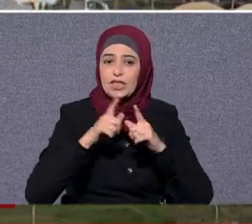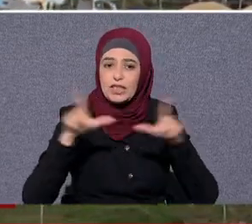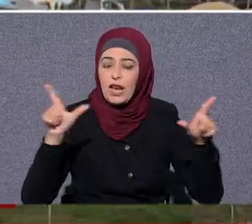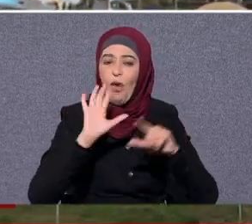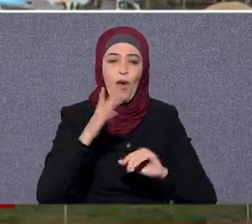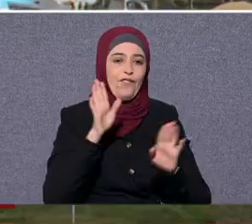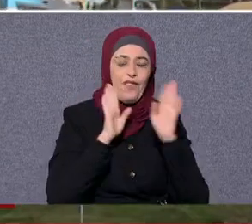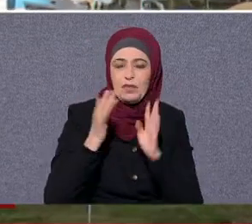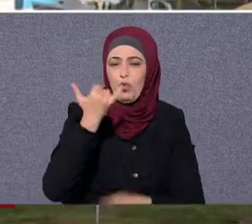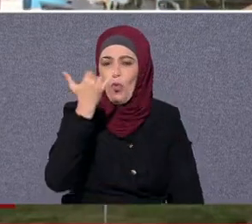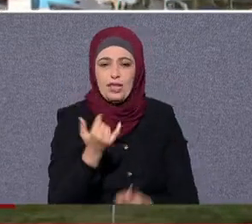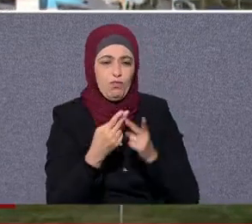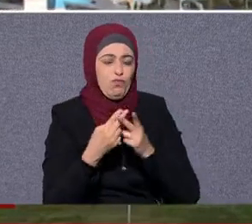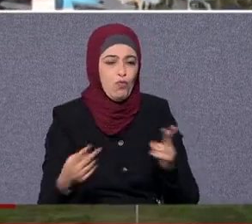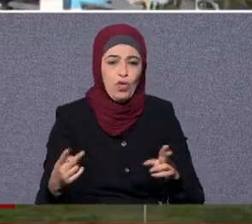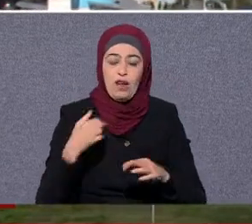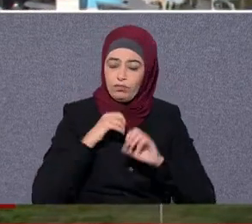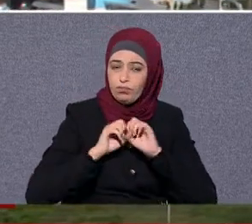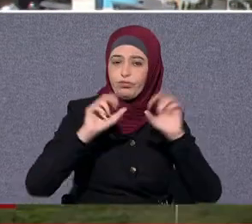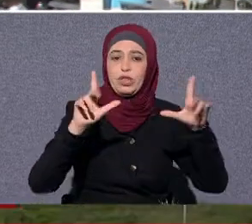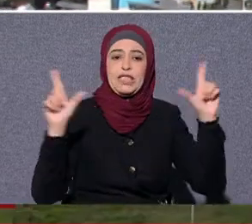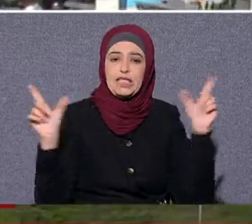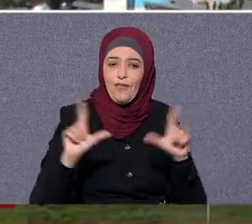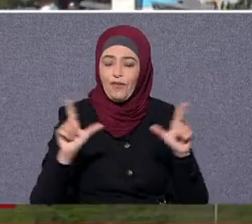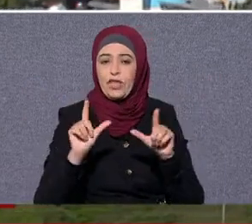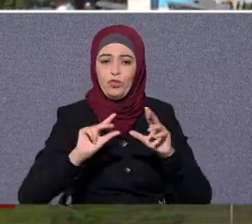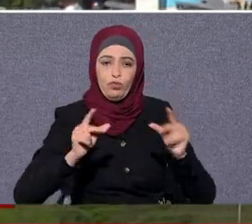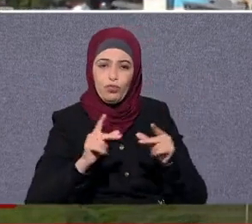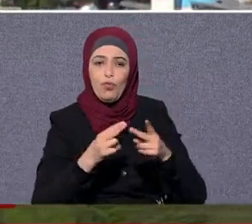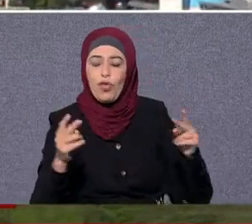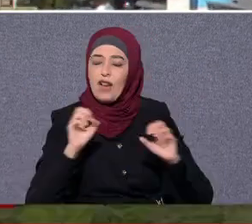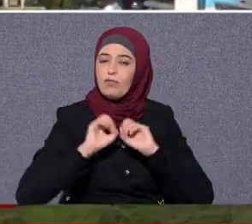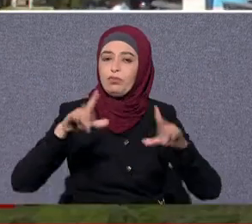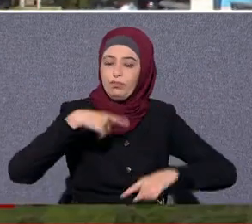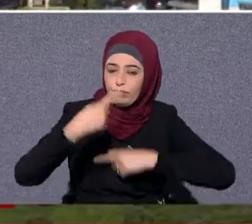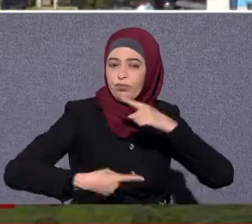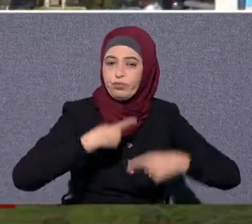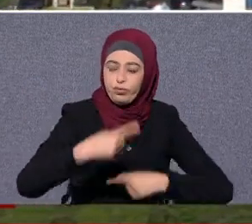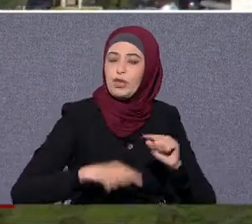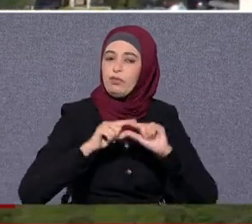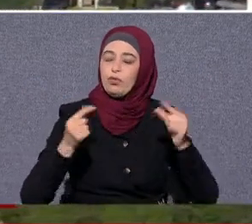التواصل الاجتماعي المختلفة وعبر الإذاعات والقنوات